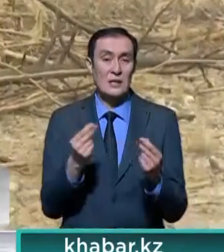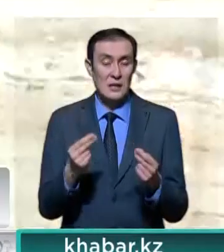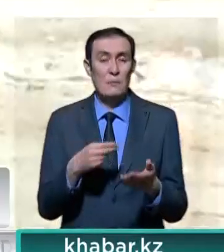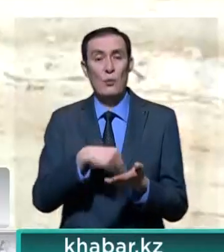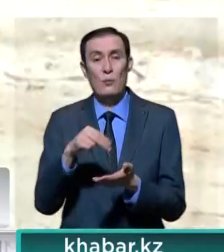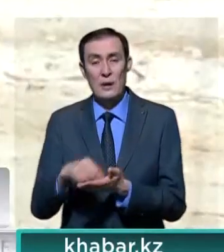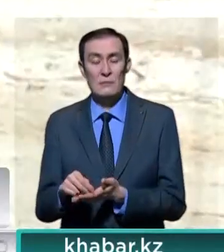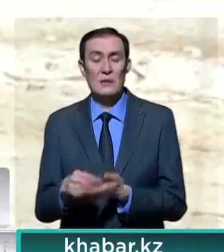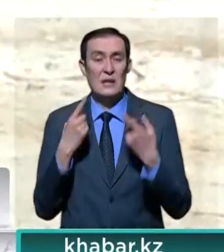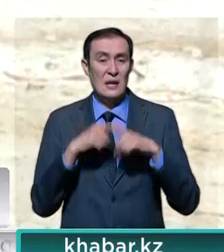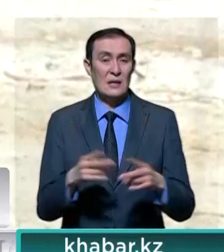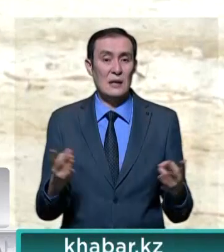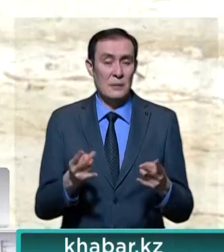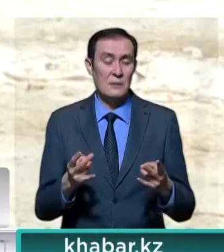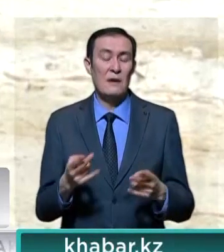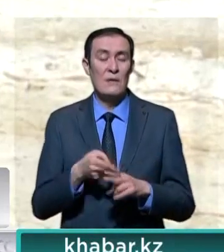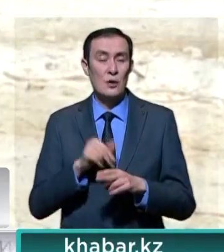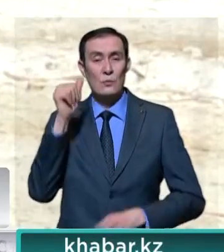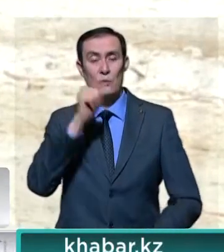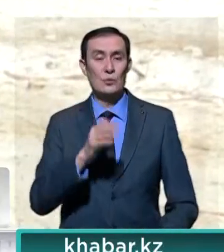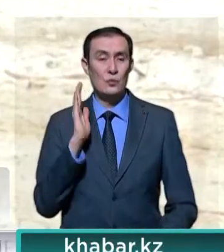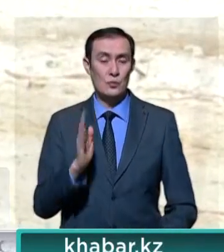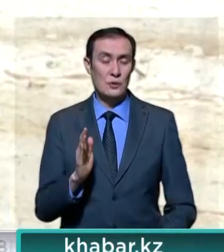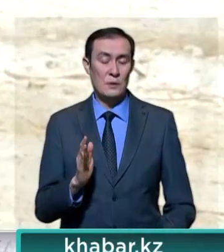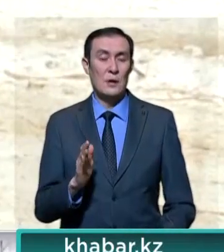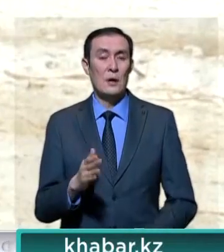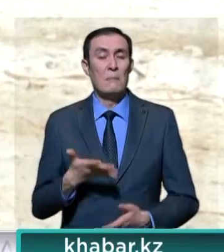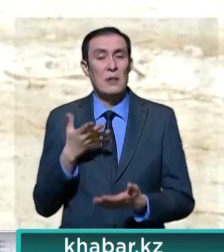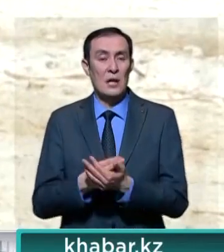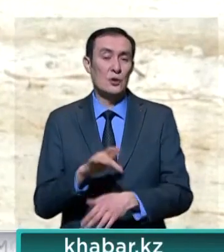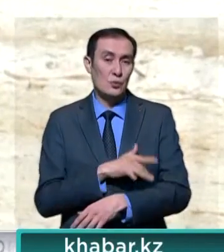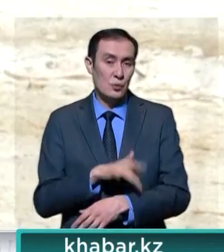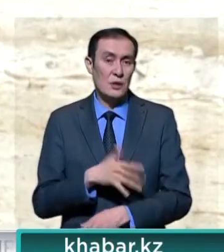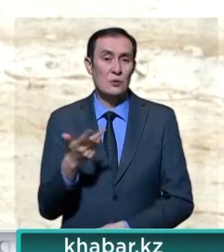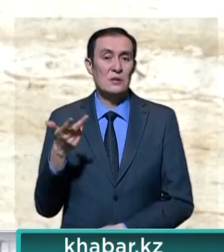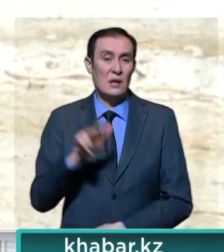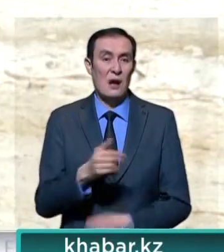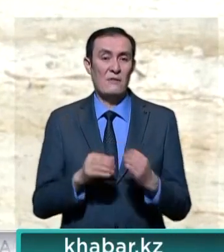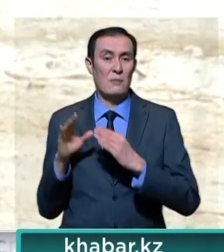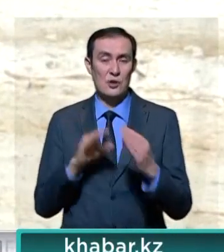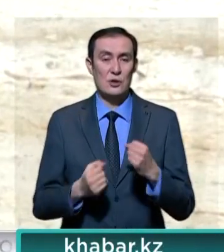техника. А в этом году мы планируем приобрести за счет этих вот платных услуг 3 автомашины КАМАЗ.